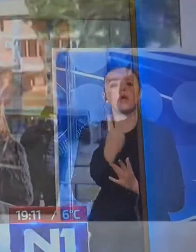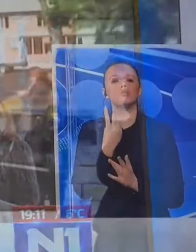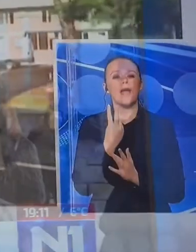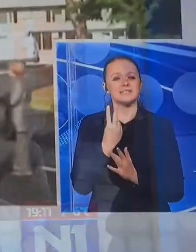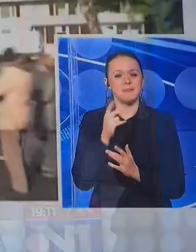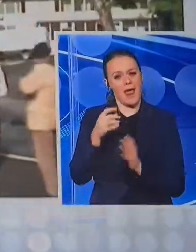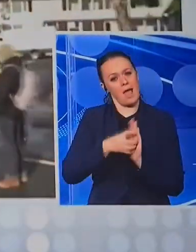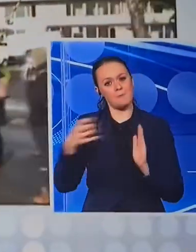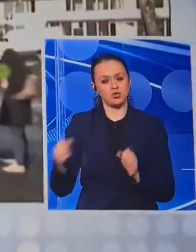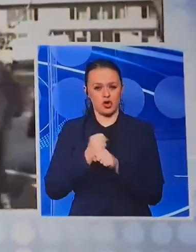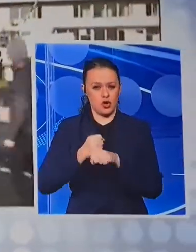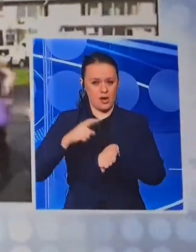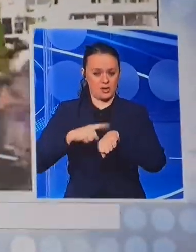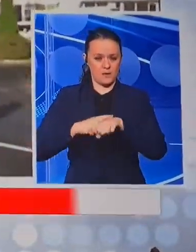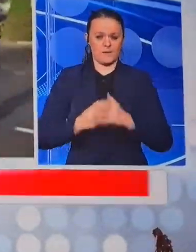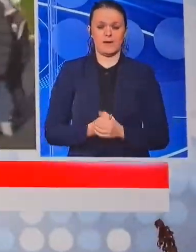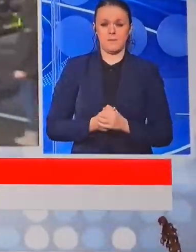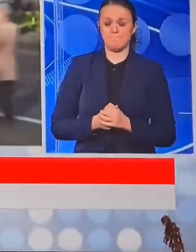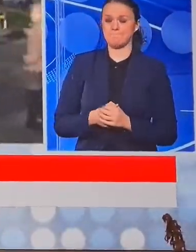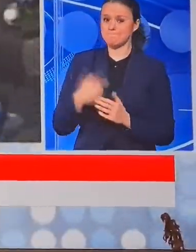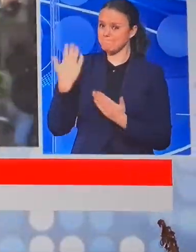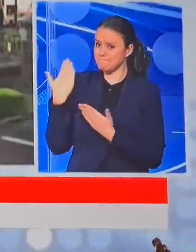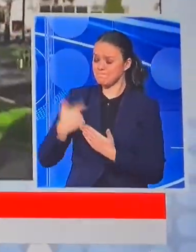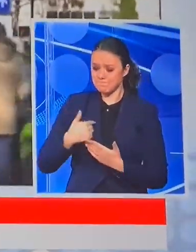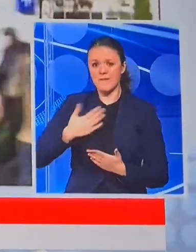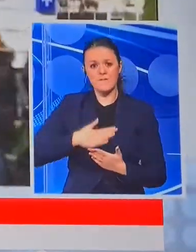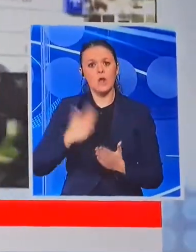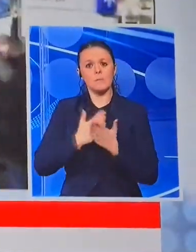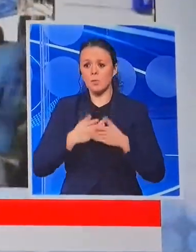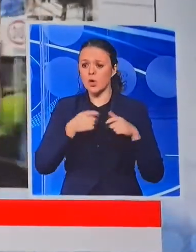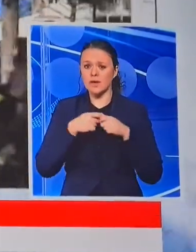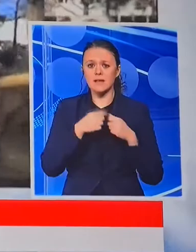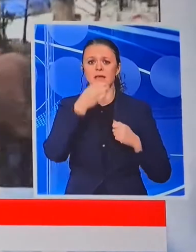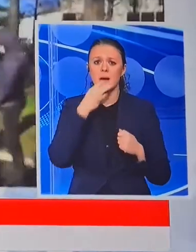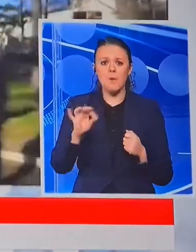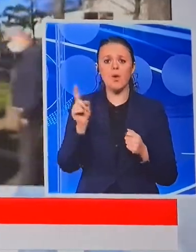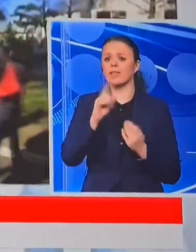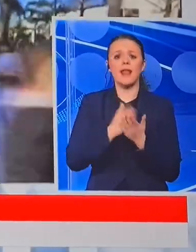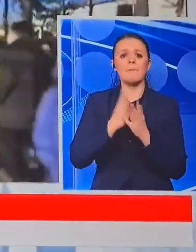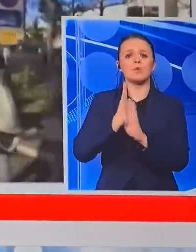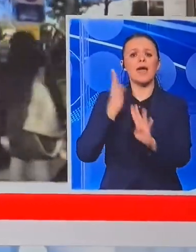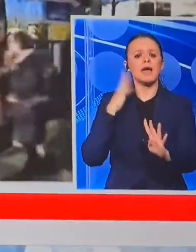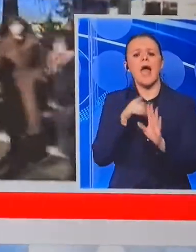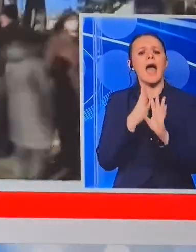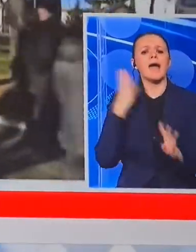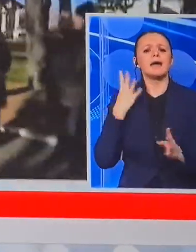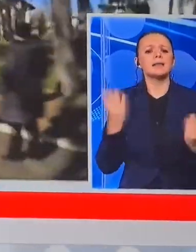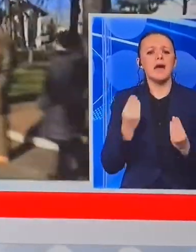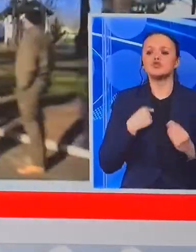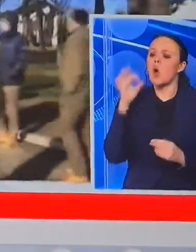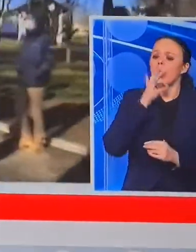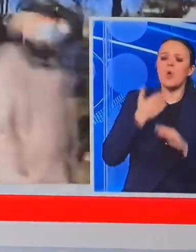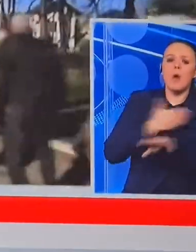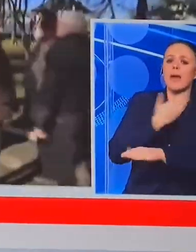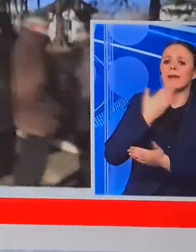Voleo bih da organizacija bude još bolja i da ljudi ne čekaju u redovima. Pre svega čekaju zato što dolaze oni koji nisu zakazani. Ja